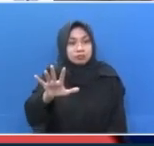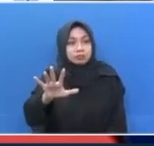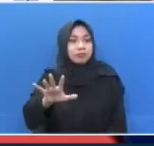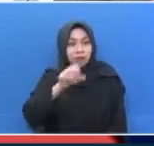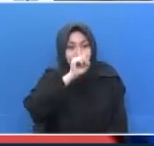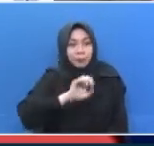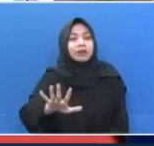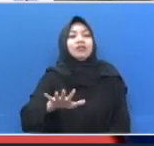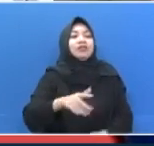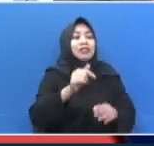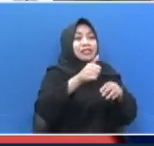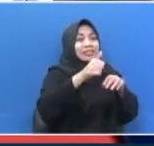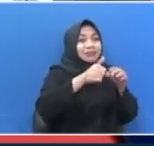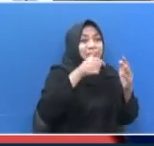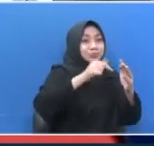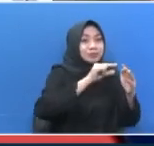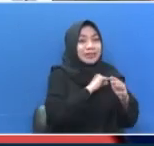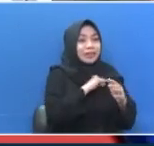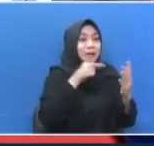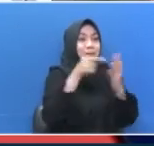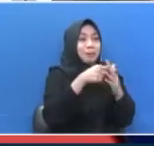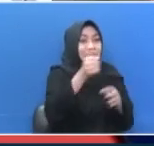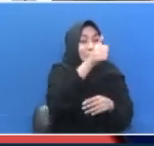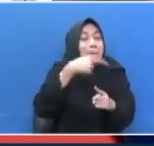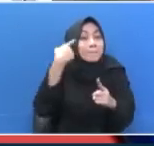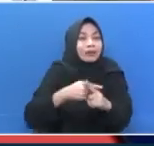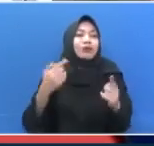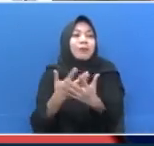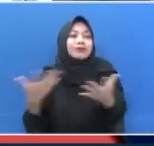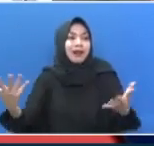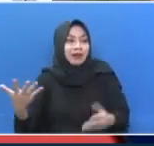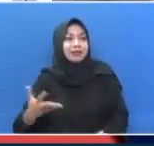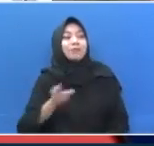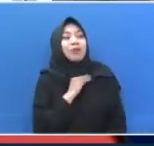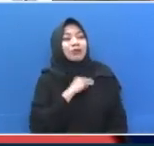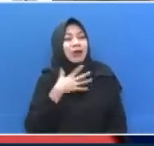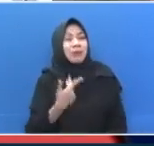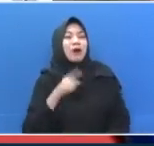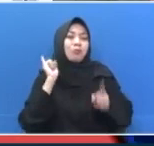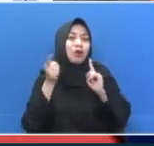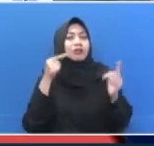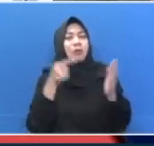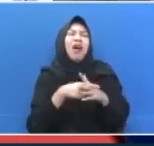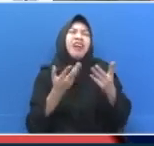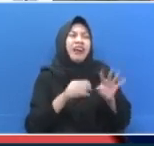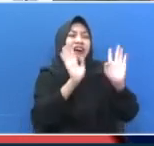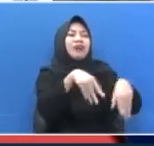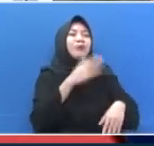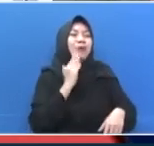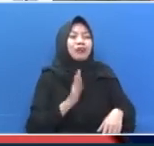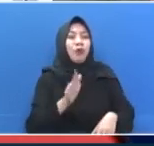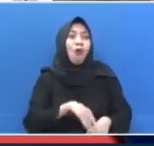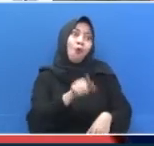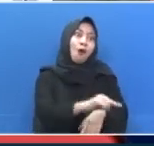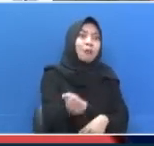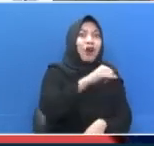bahwa makna politik itu kita biasa saja jangan maknai politik itu seperti perang agama perang antar suku